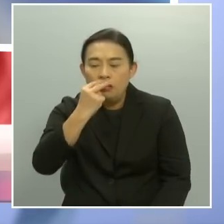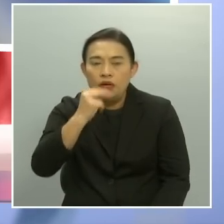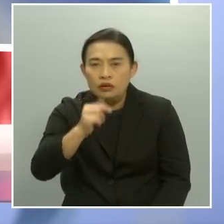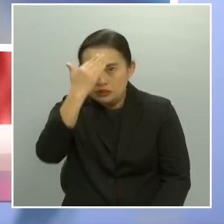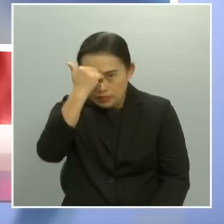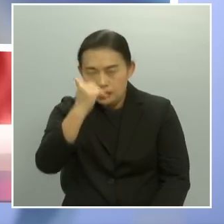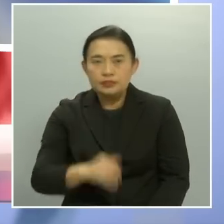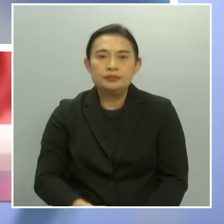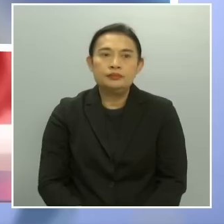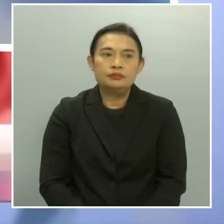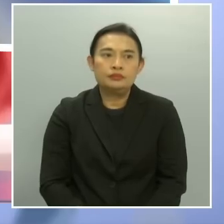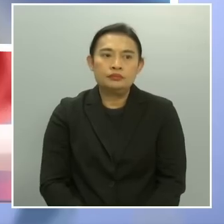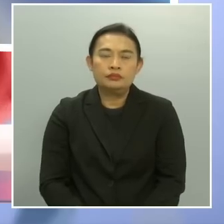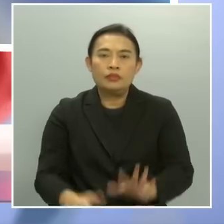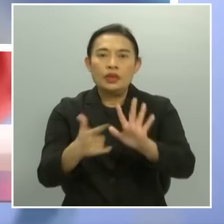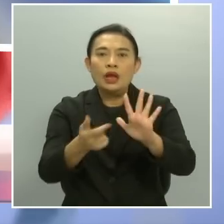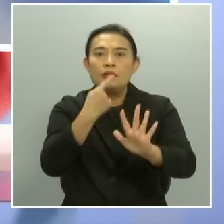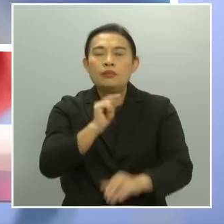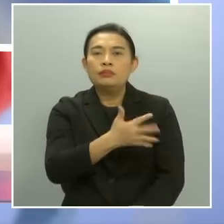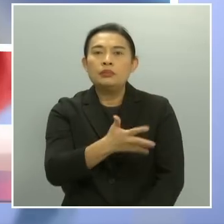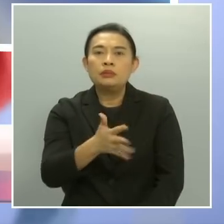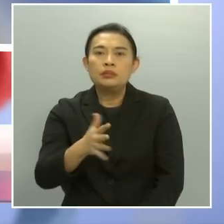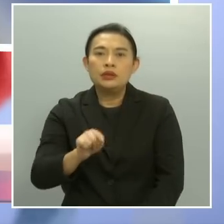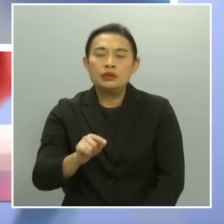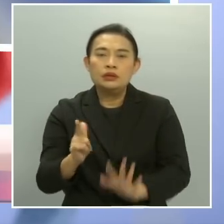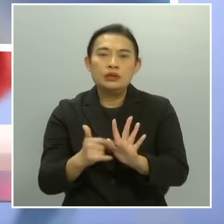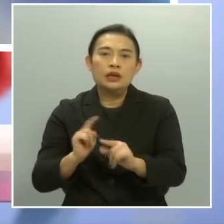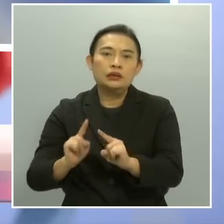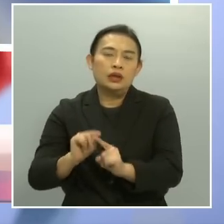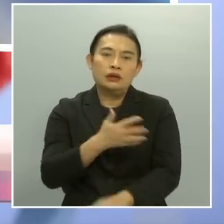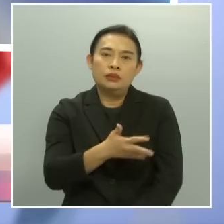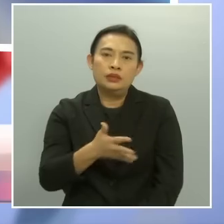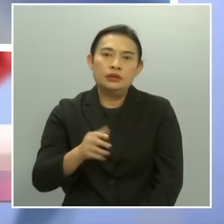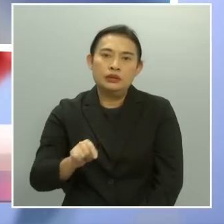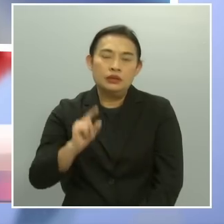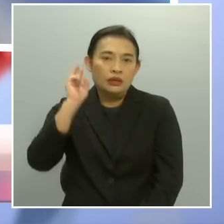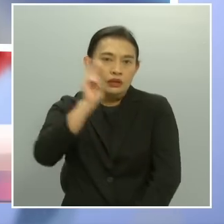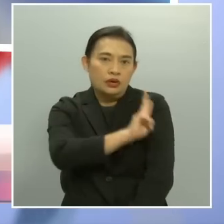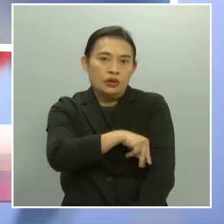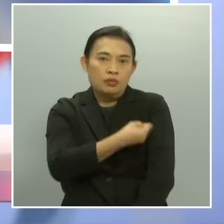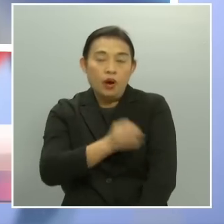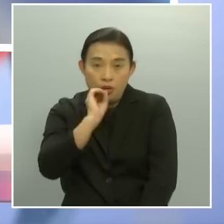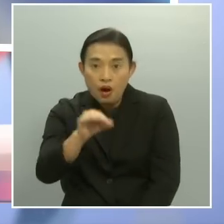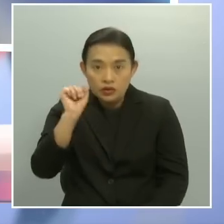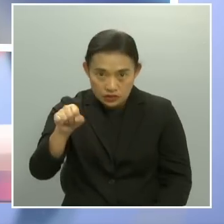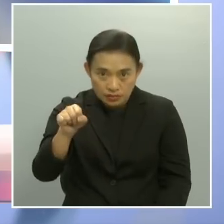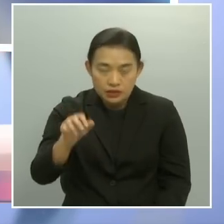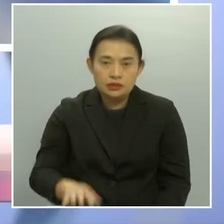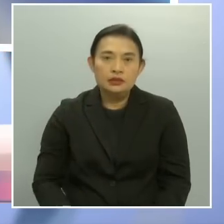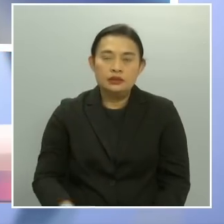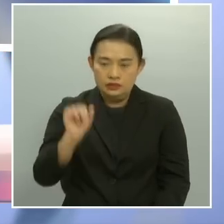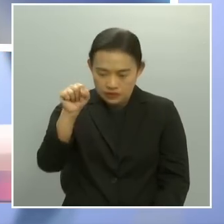้ไม่ได้ทานค่ะไม่มียาอะไรเลยไม่มียาอะไร ที่คุณหมอแจ้งแล้วถูกไหมฮะ ค่ะใ